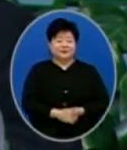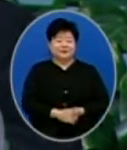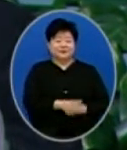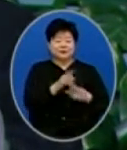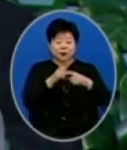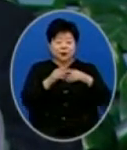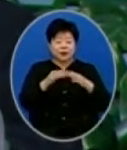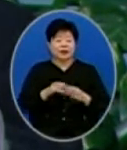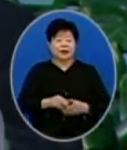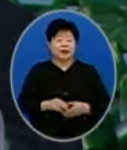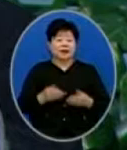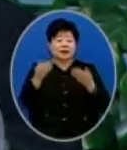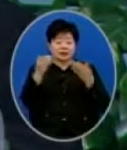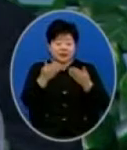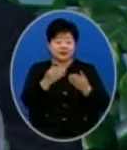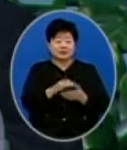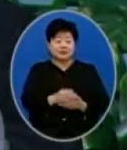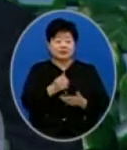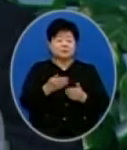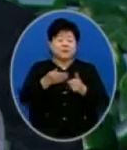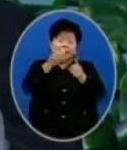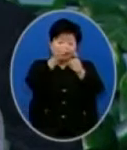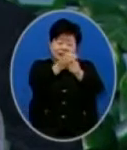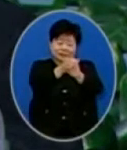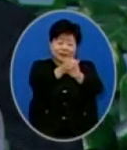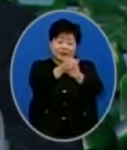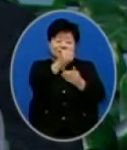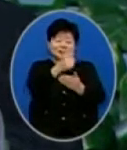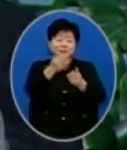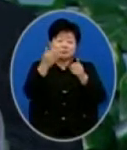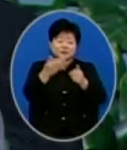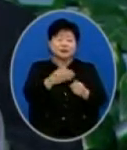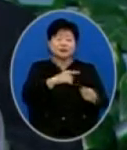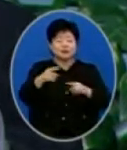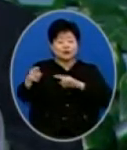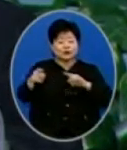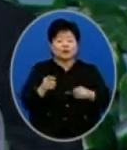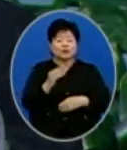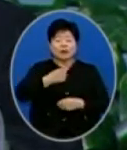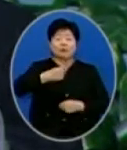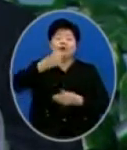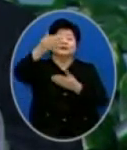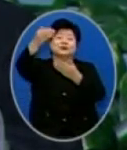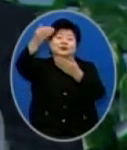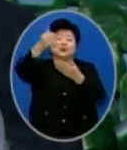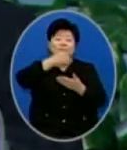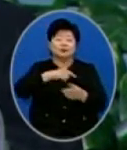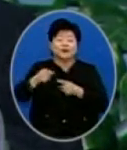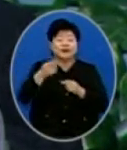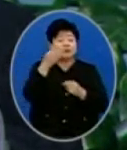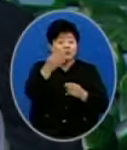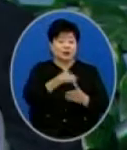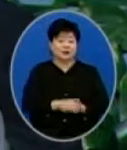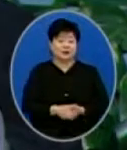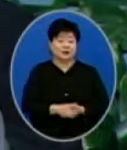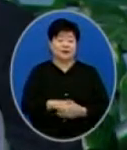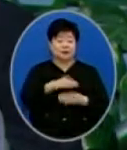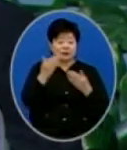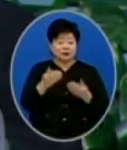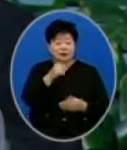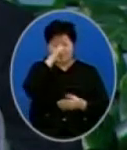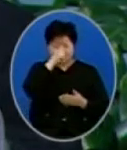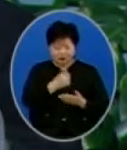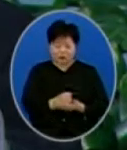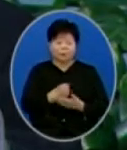우리 교회의 모든 일도 주님께 맡기면 주님께서 주관하셔서 영광 받으시고 주관해 주시고 모든